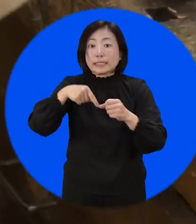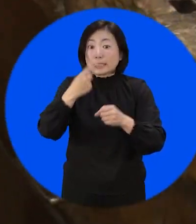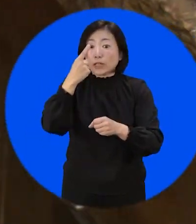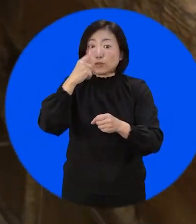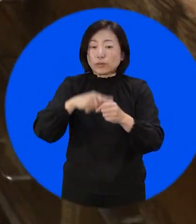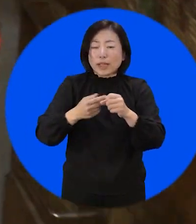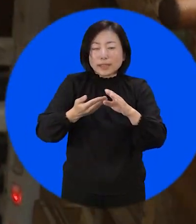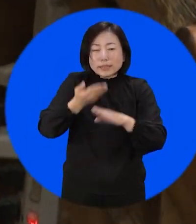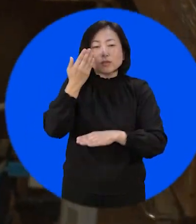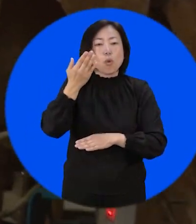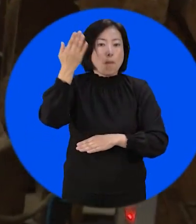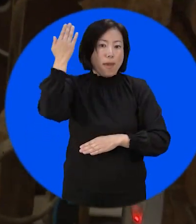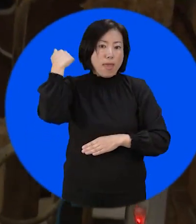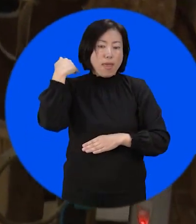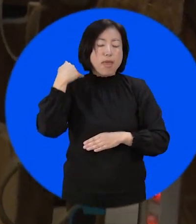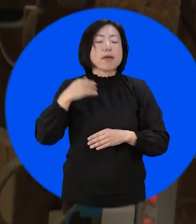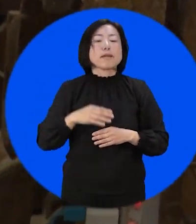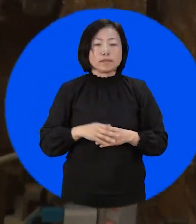木自体が